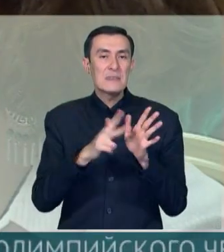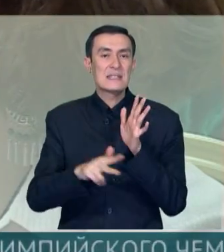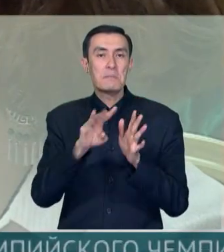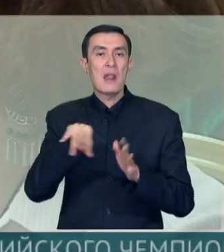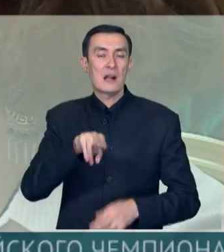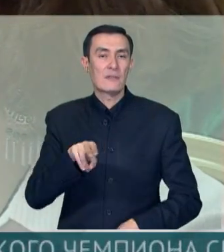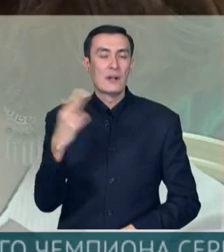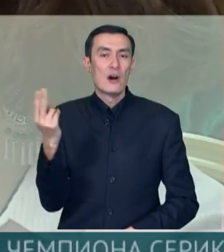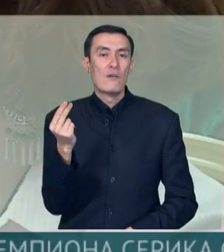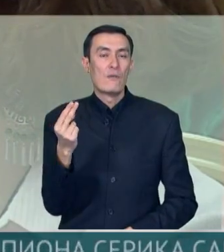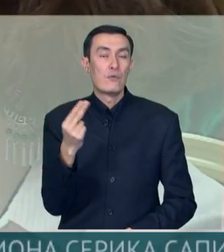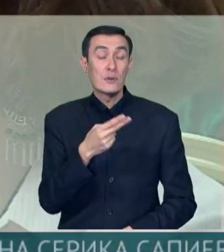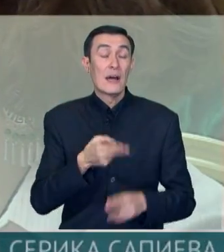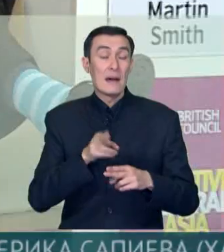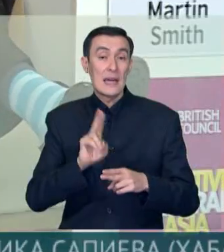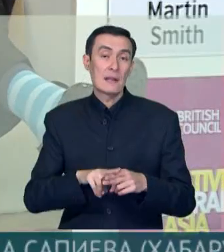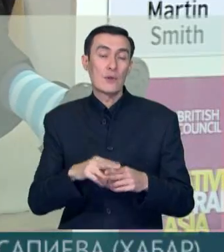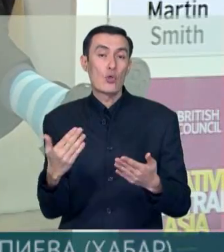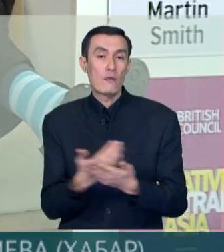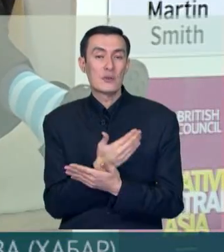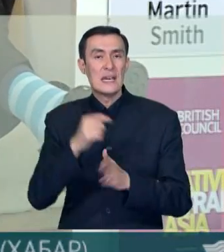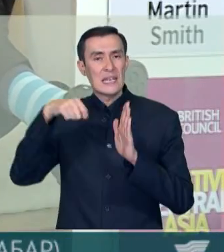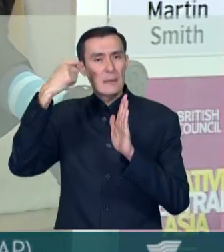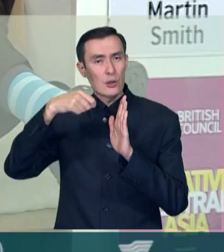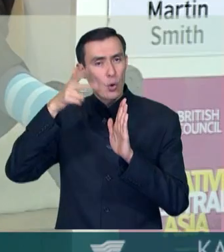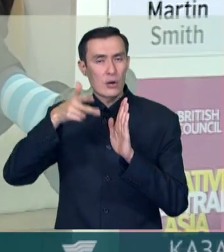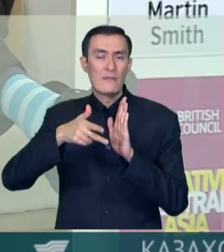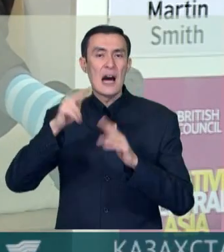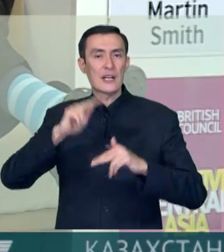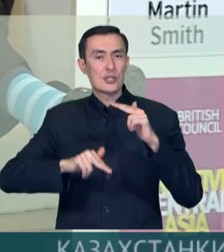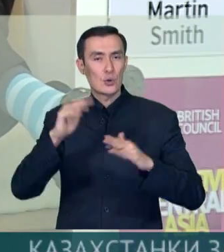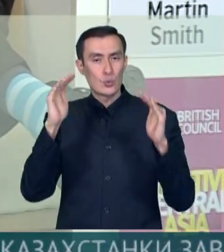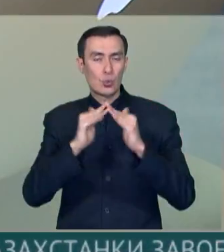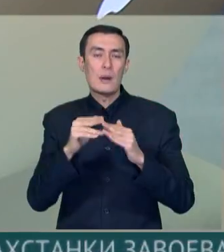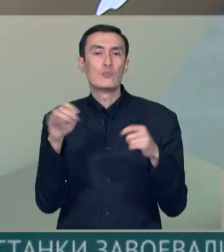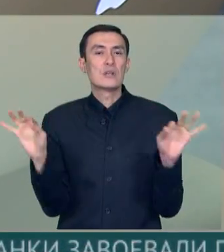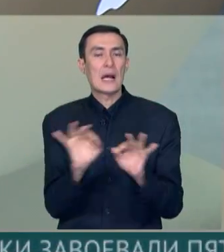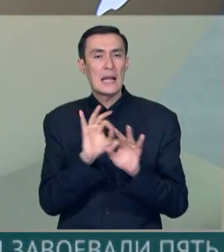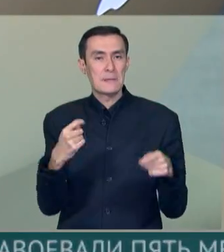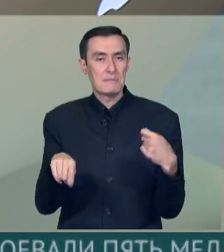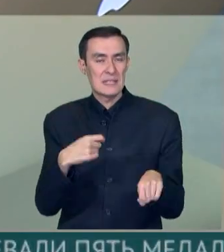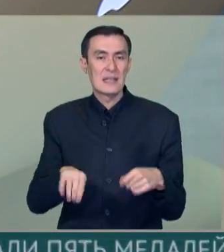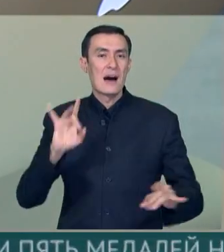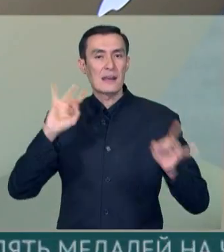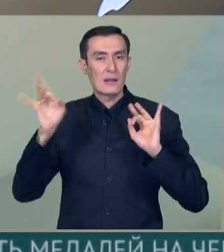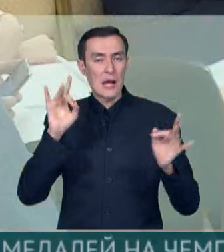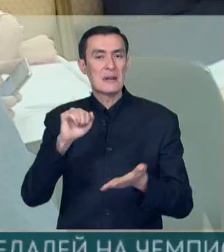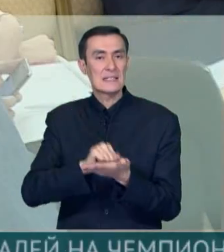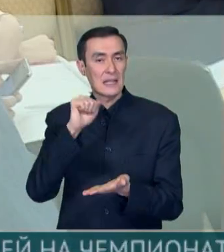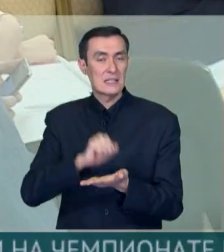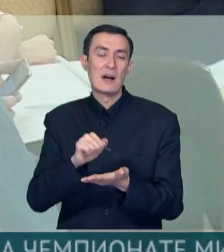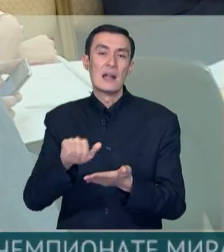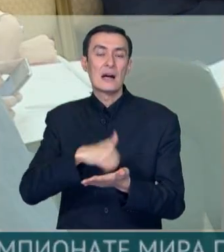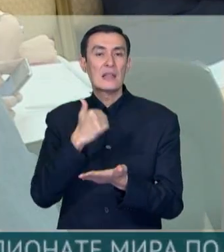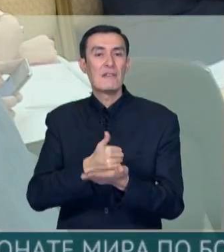миллиардов фунтов. К креативным секторам относятся кинематограф, архитектура, музыкальный бизнес, реклама и издательство. Главная цель